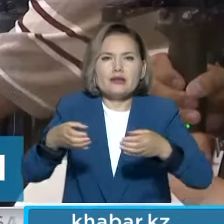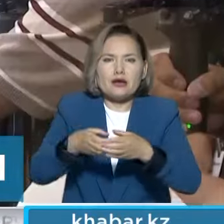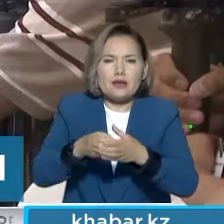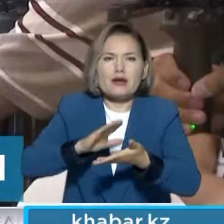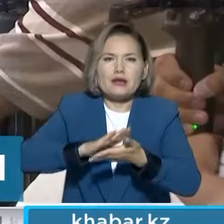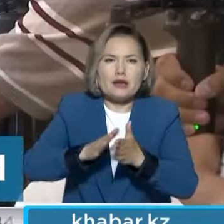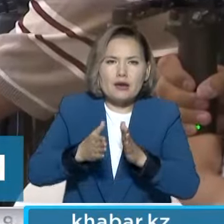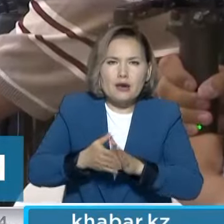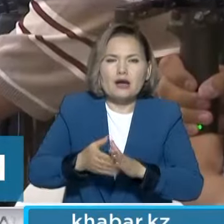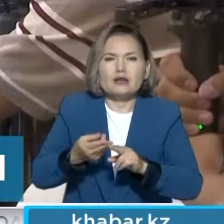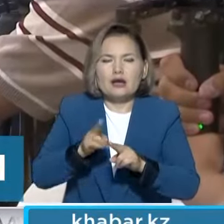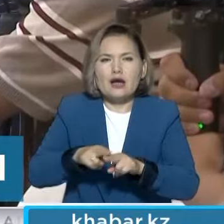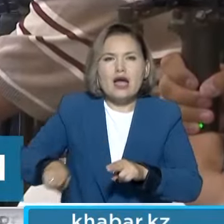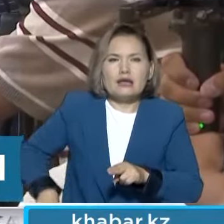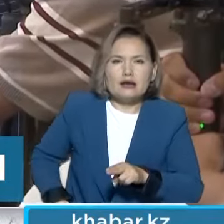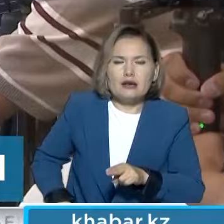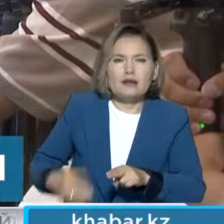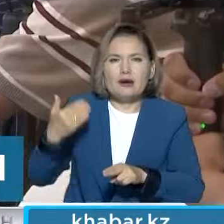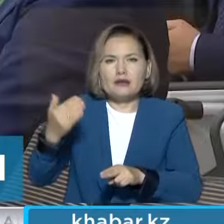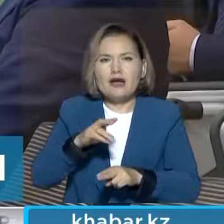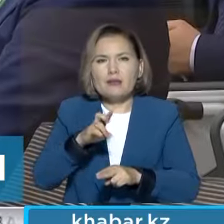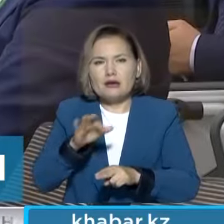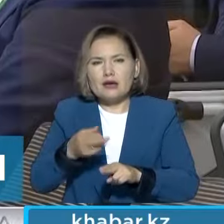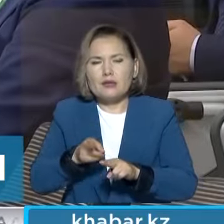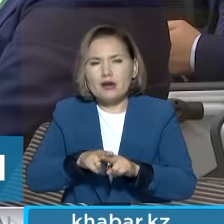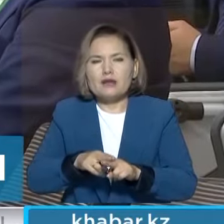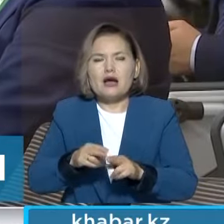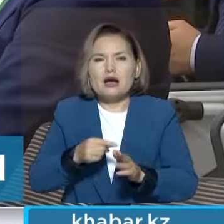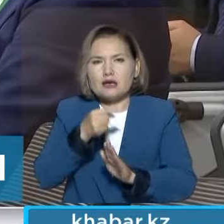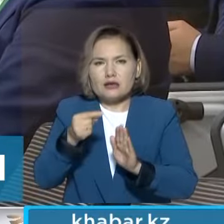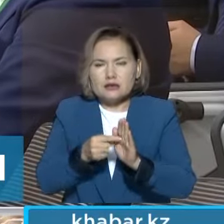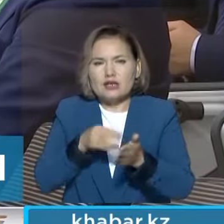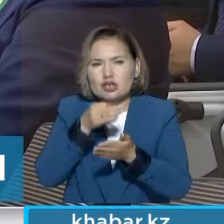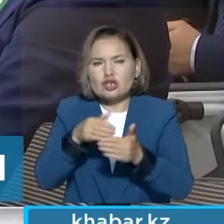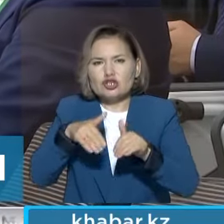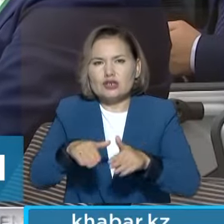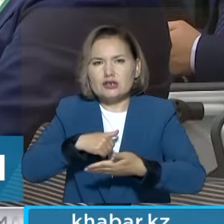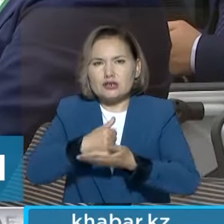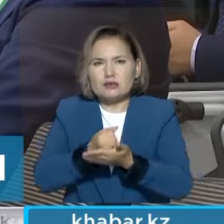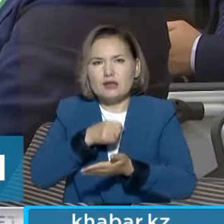ынтымақтастық департаментінің директоры Әділбек Бектібаев алдын ала шешімін айтты.